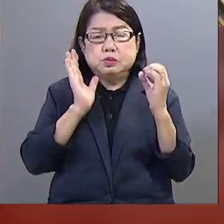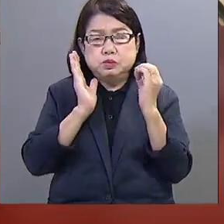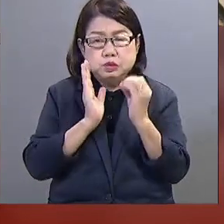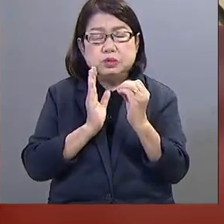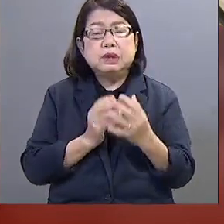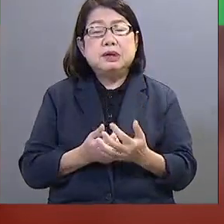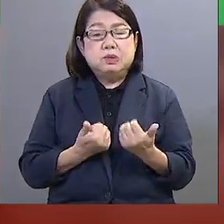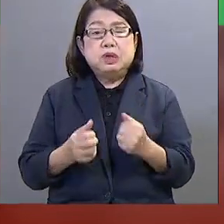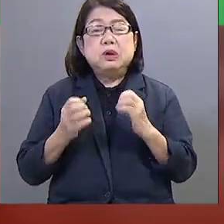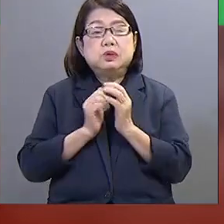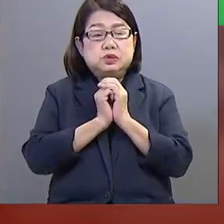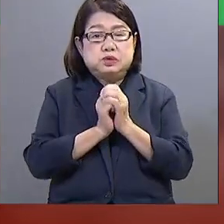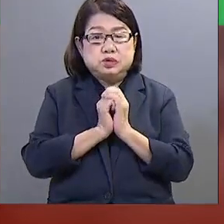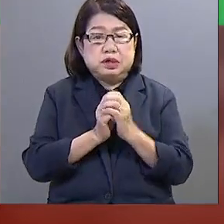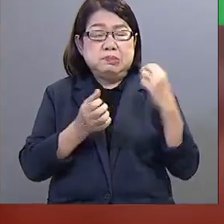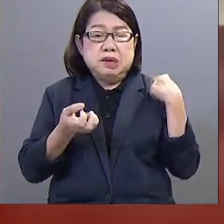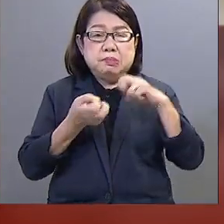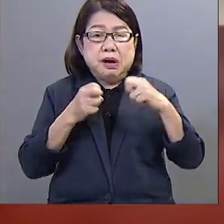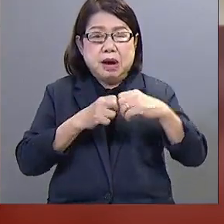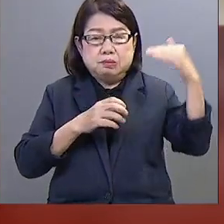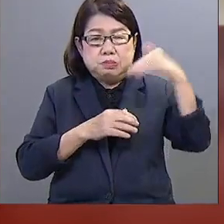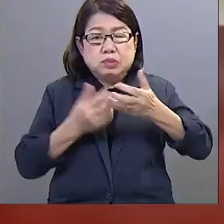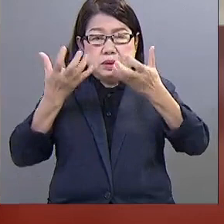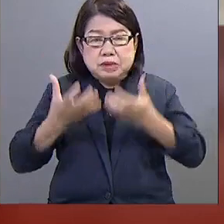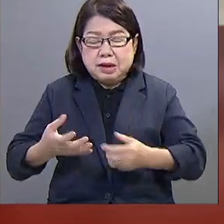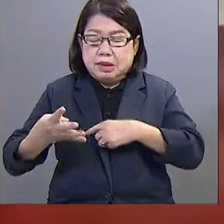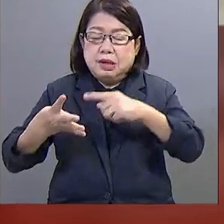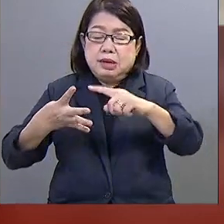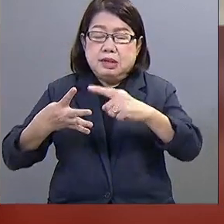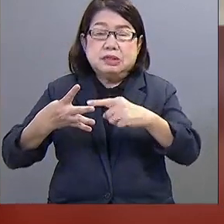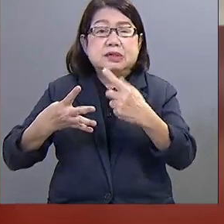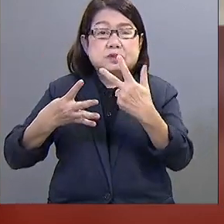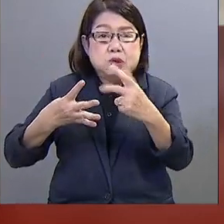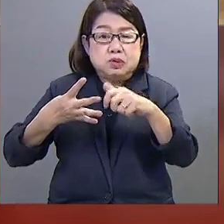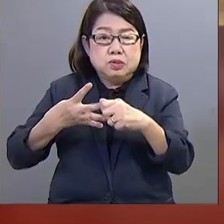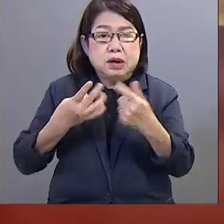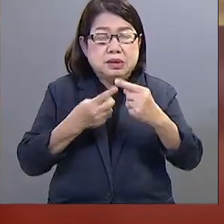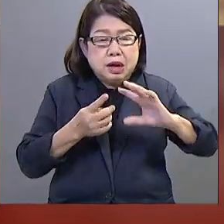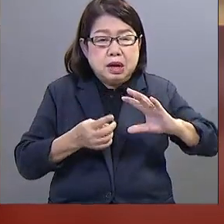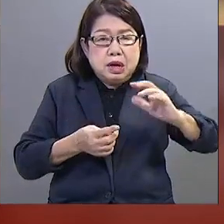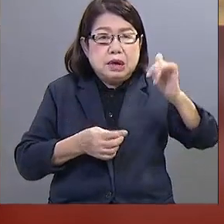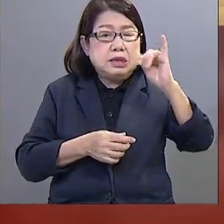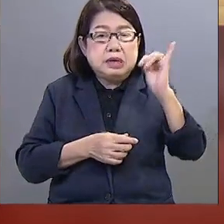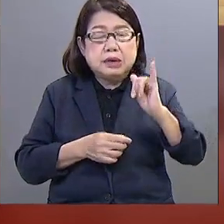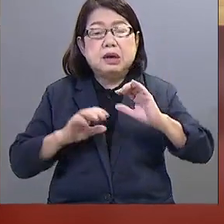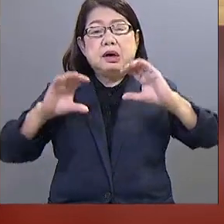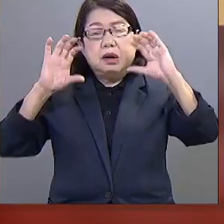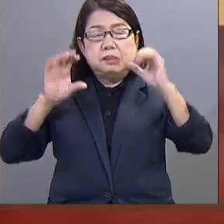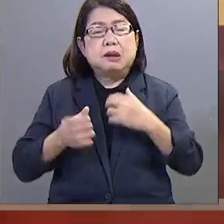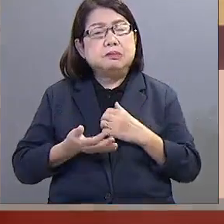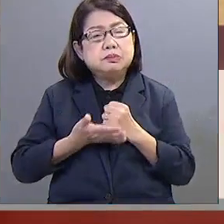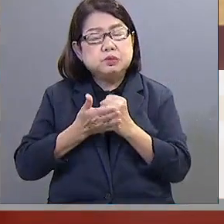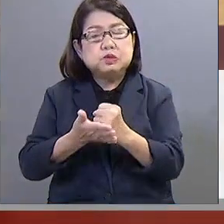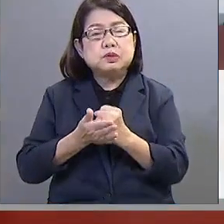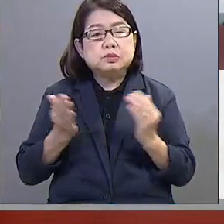ะจะพ้นช่วงเศรษฐกิจต่ำสุดไปแล้วในไตรมาสที่2แต่การฟื้นตัวยังเปราะบางค่ะรัฐบาลจีนพยายามที่จะกระตุ้นเศรษฐกิจ